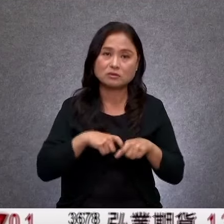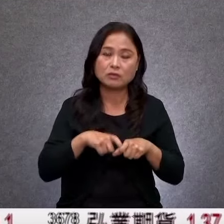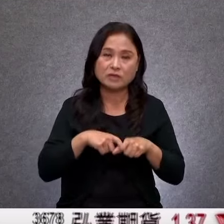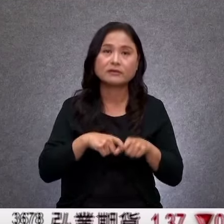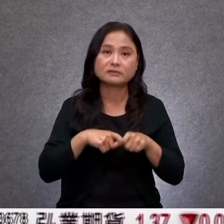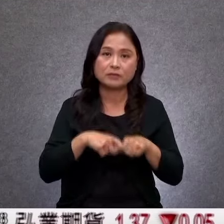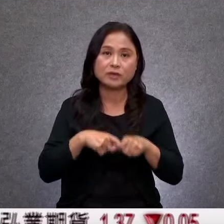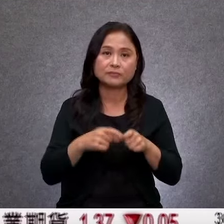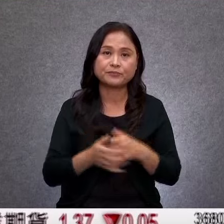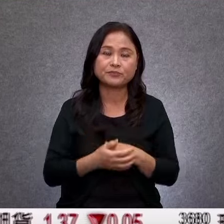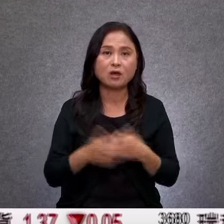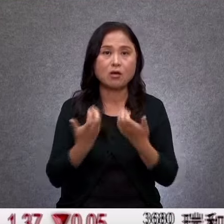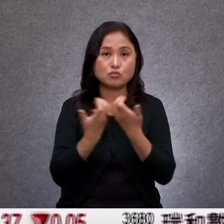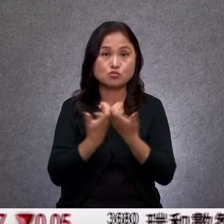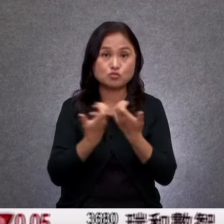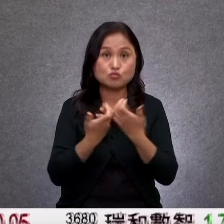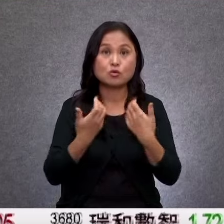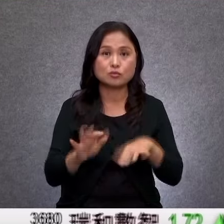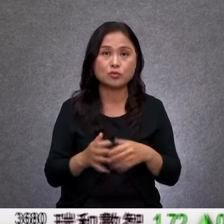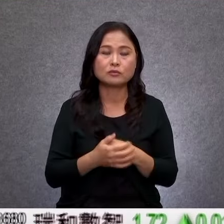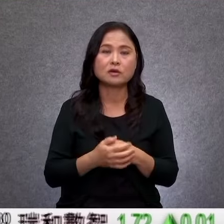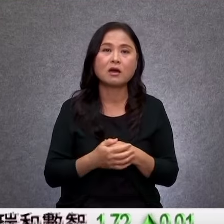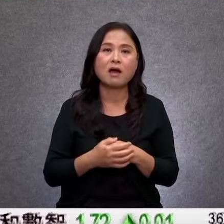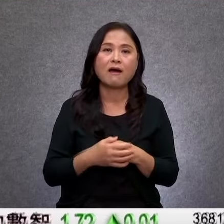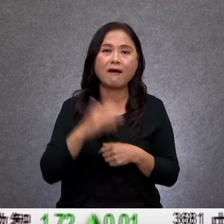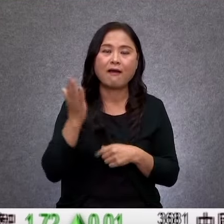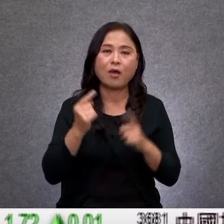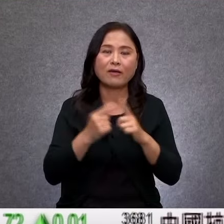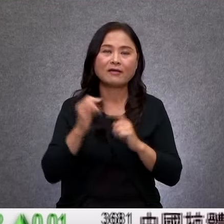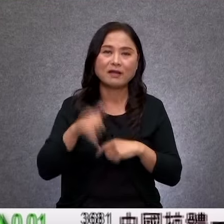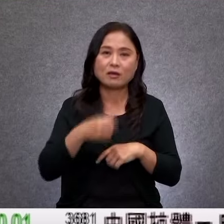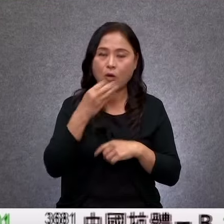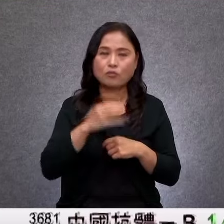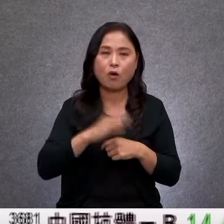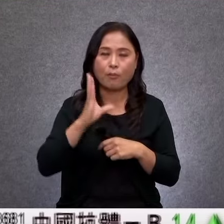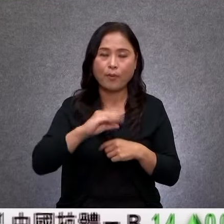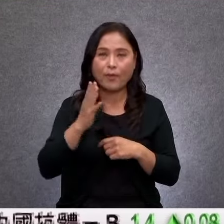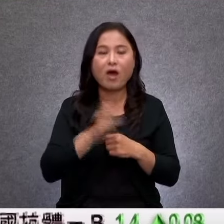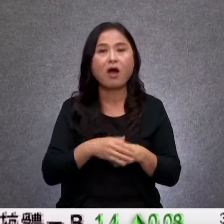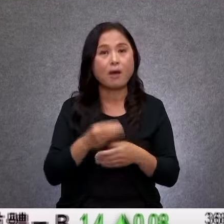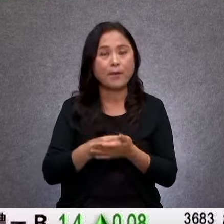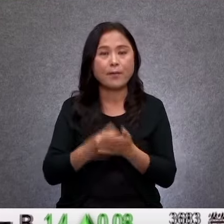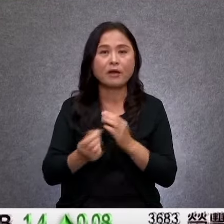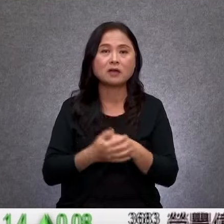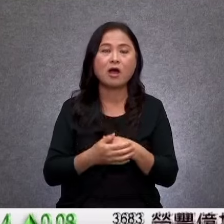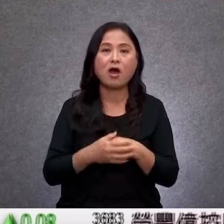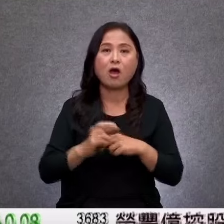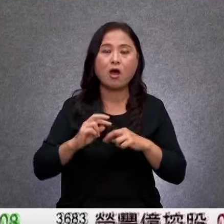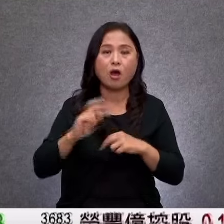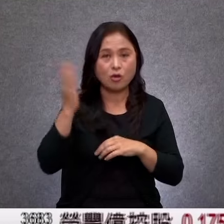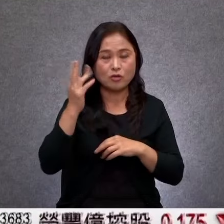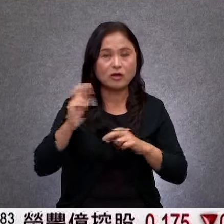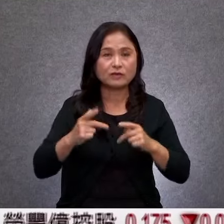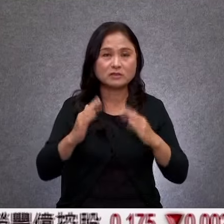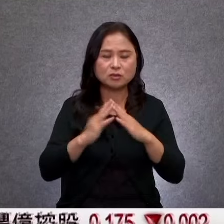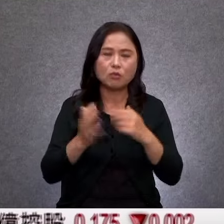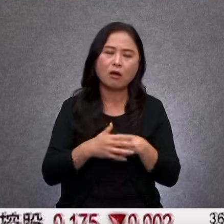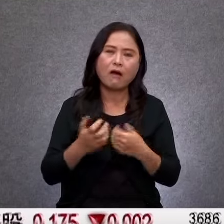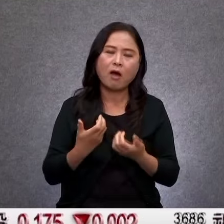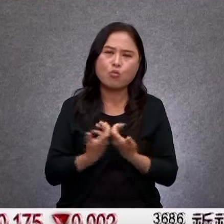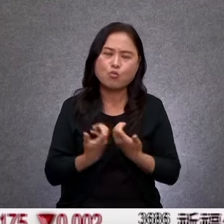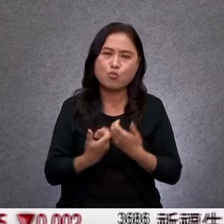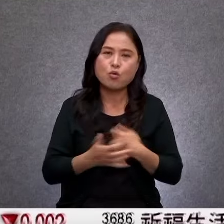来有成相当的收益。而我们都计过数呢，就是一個旅客嚟香港過夜消費，根據旅發